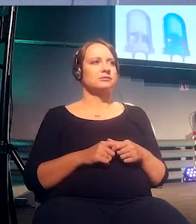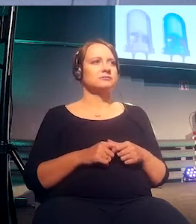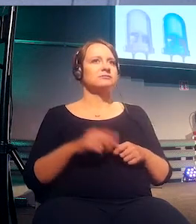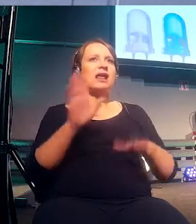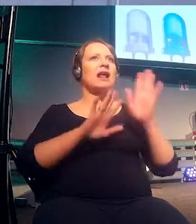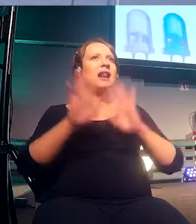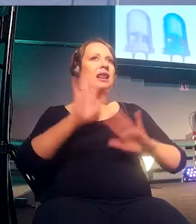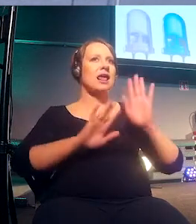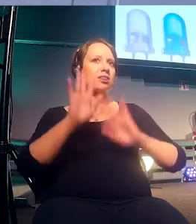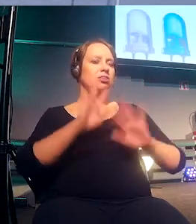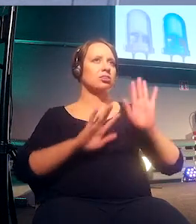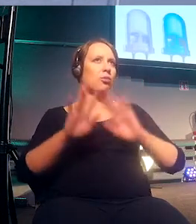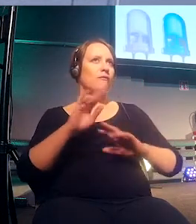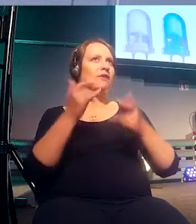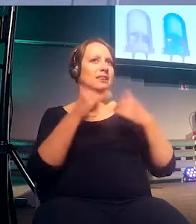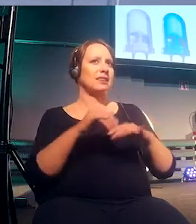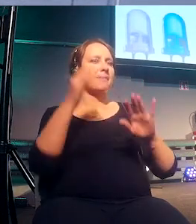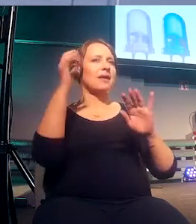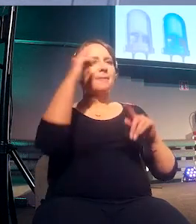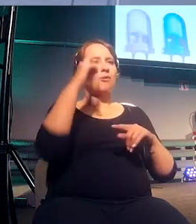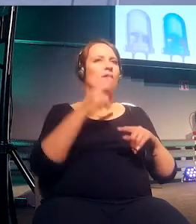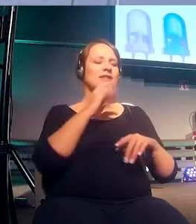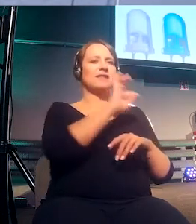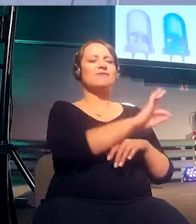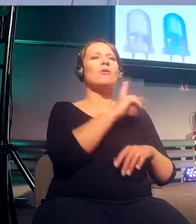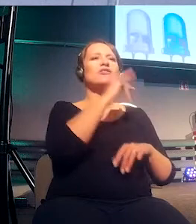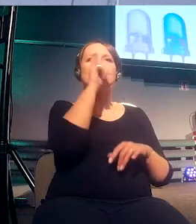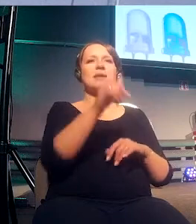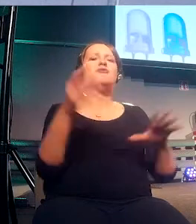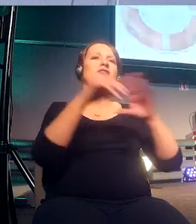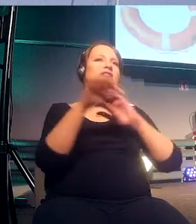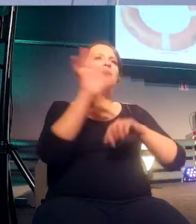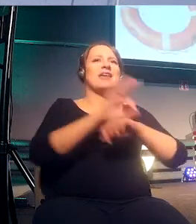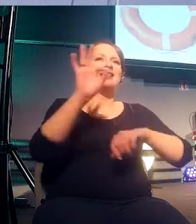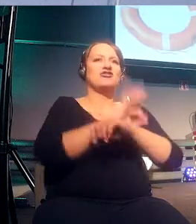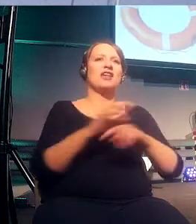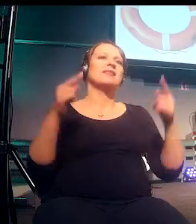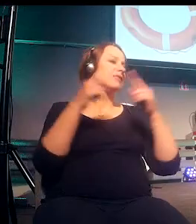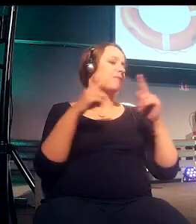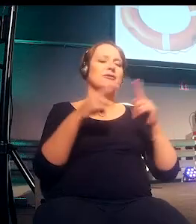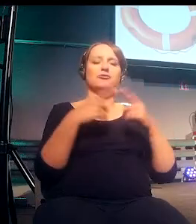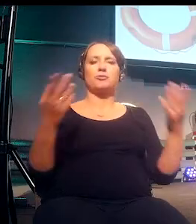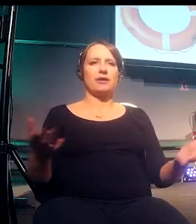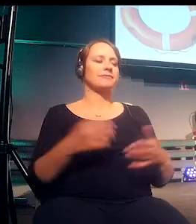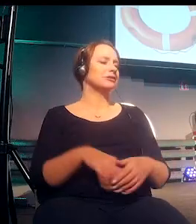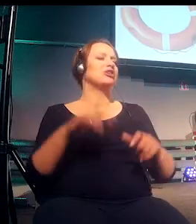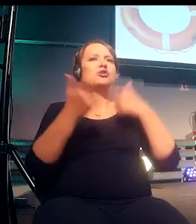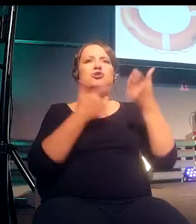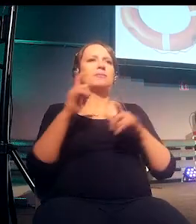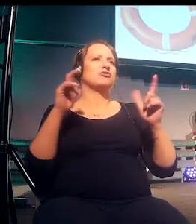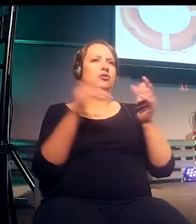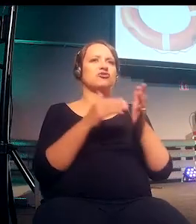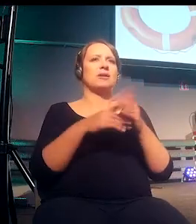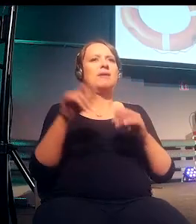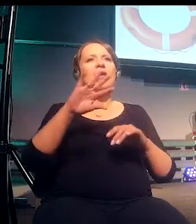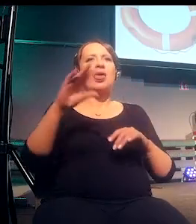klienteli jakby o jakimś tym profilu w ogóle nie może się wydarzać w kanałach digitalowych. No i co z tym zrobić? Brzmi